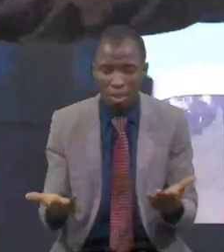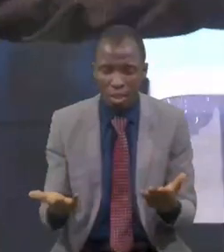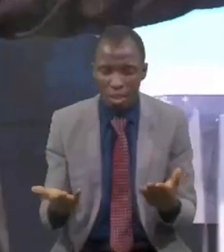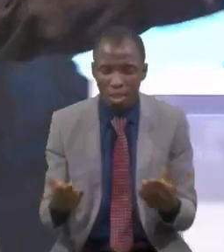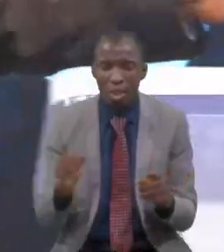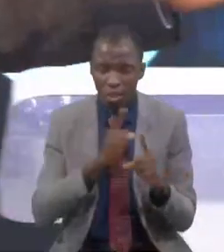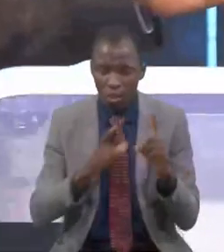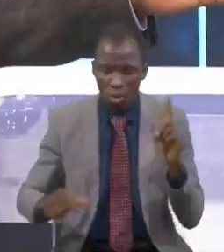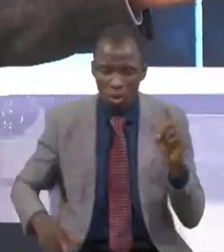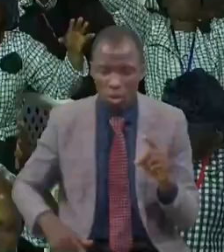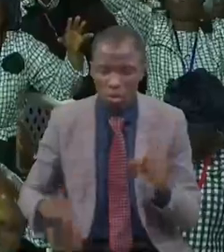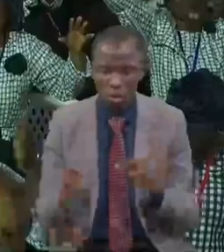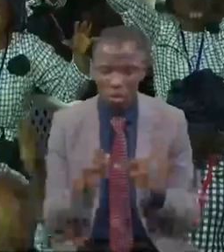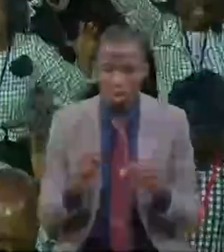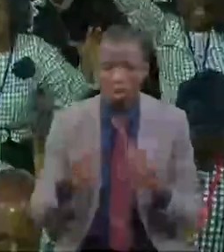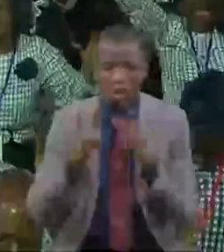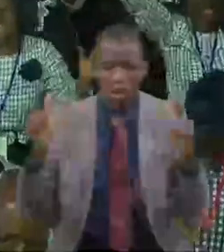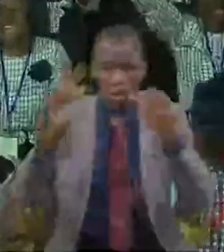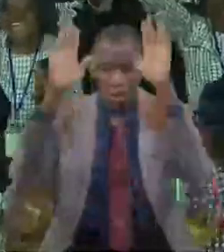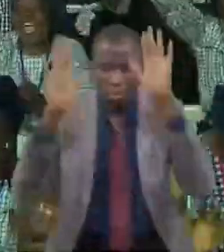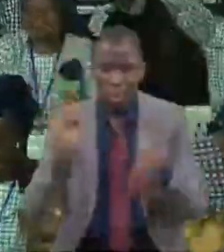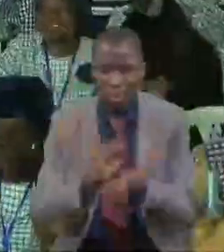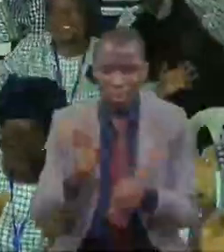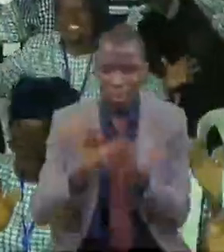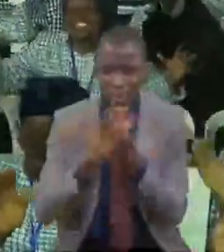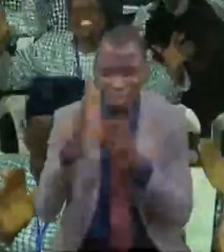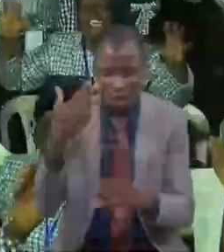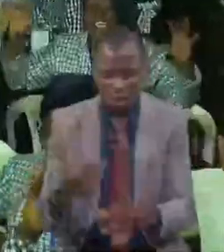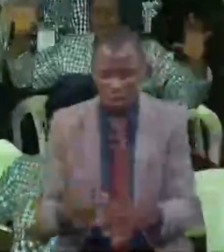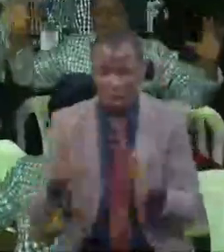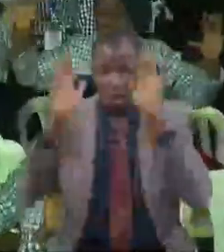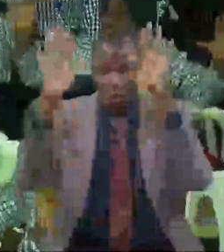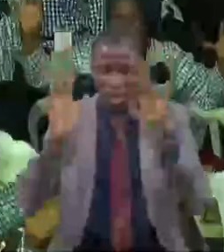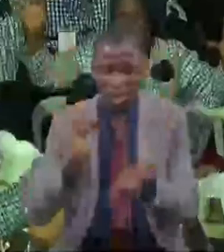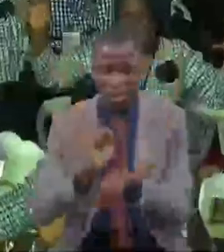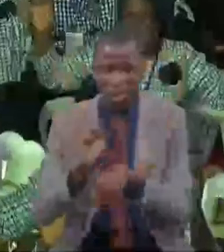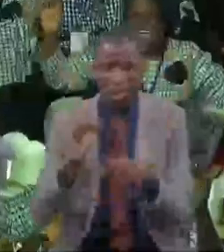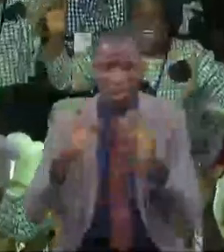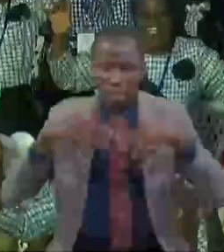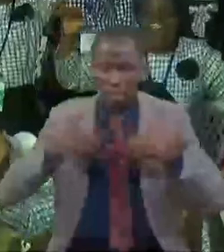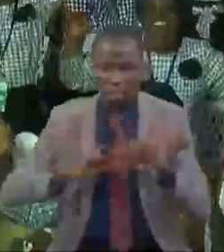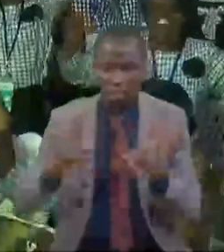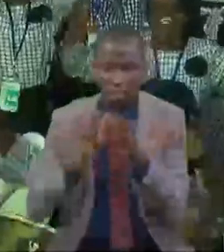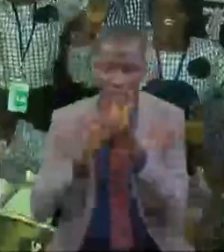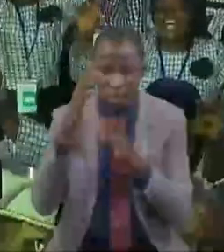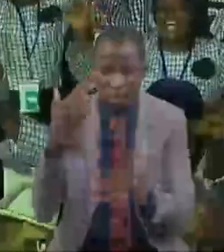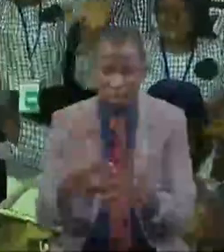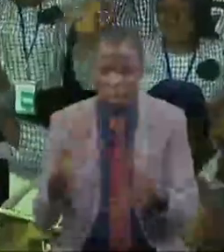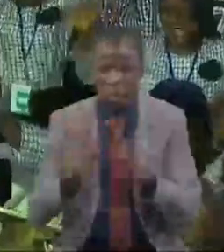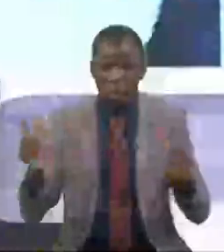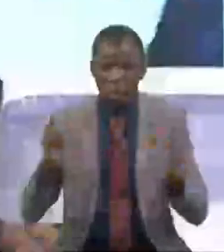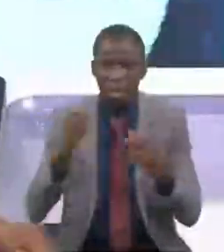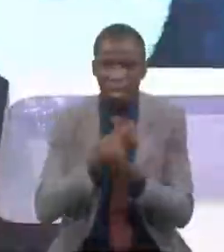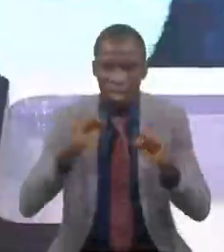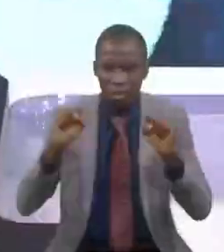Seigneur qu'il y ait de plus grands miracles d'extraordinaires guérison de plus